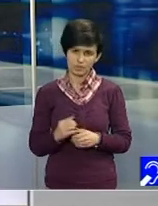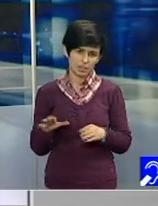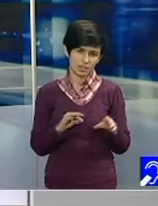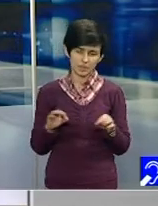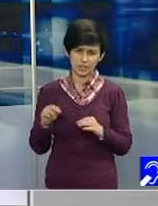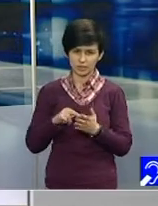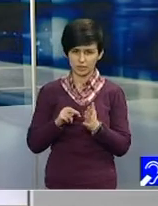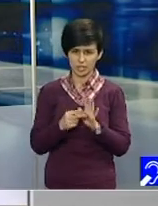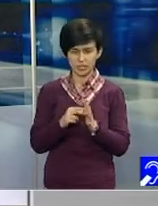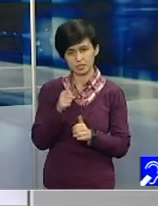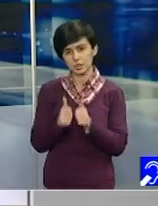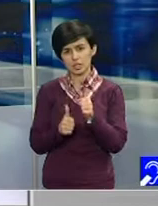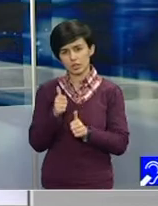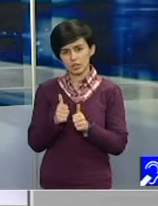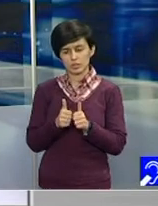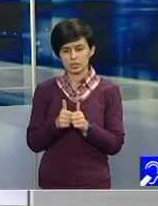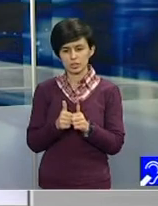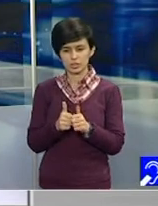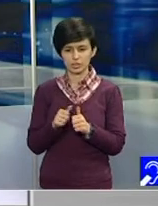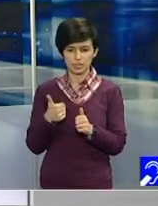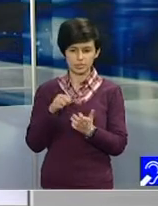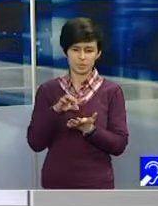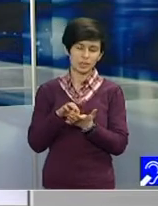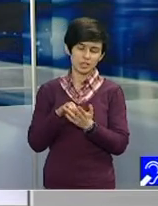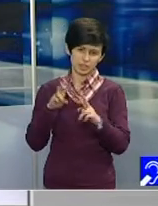concursul de data asta pentru prima dată în weekend.